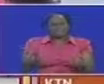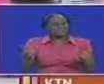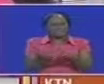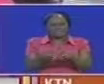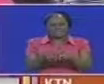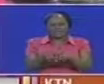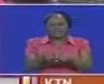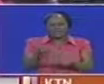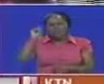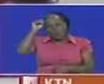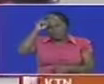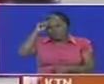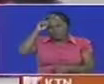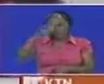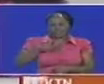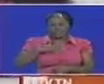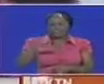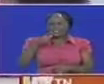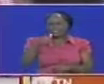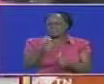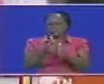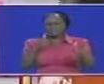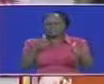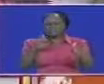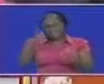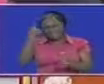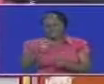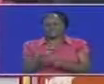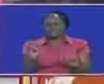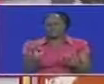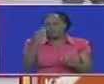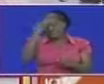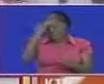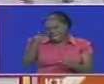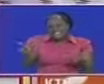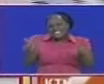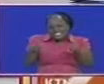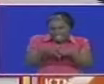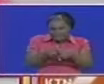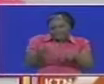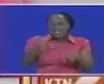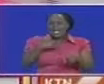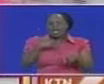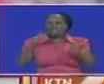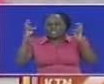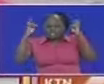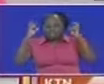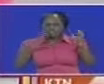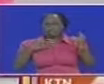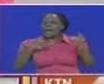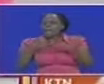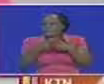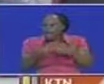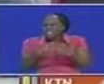my opinion, I don't know why they boycott for that. Because even as ladies, we have our own issues. But we don't boycott, we